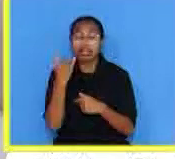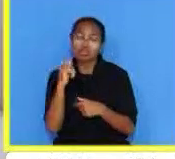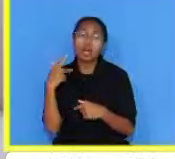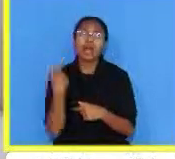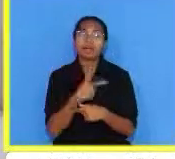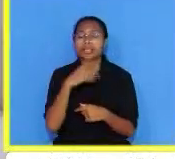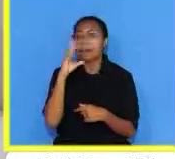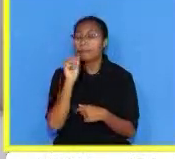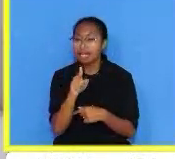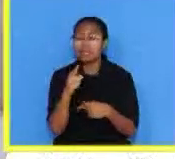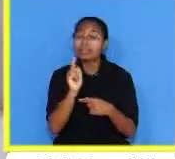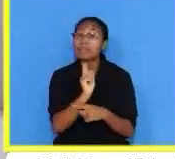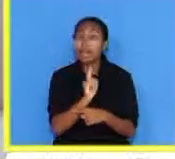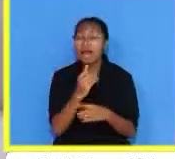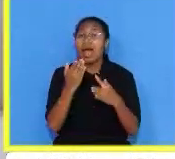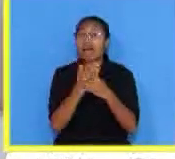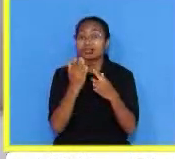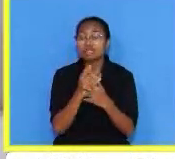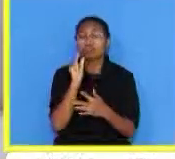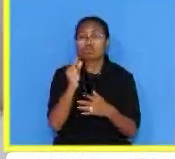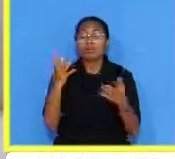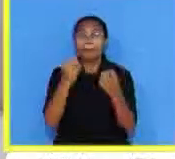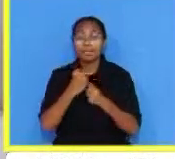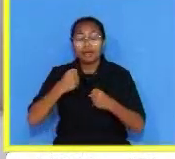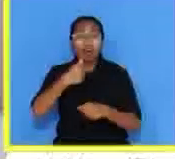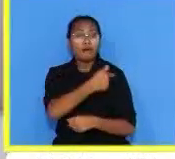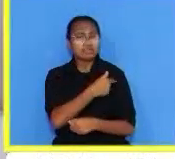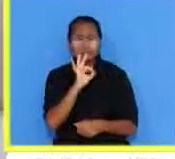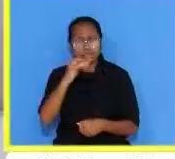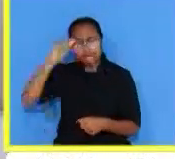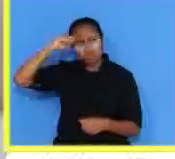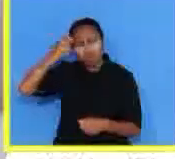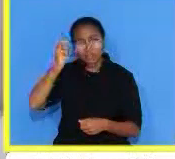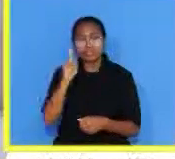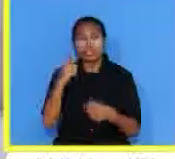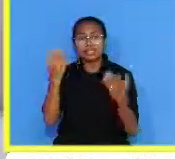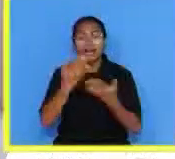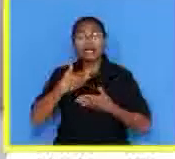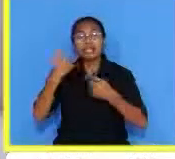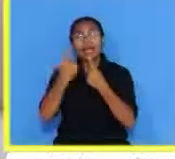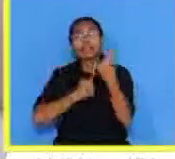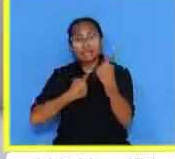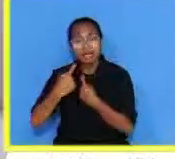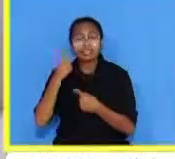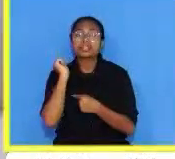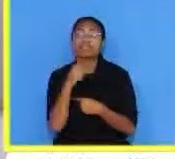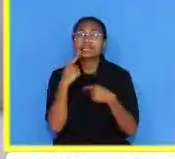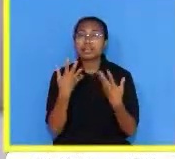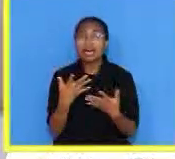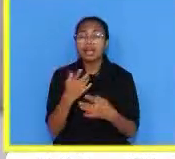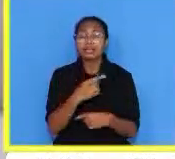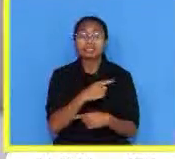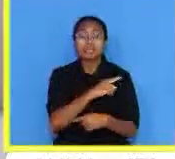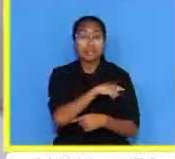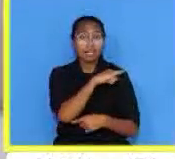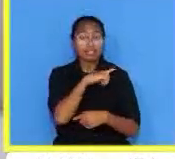sudah sampaikan, di mana akses untuk mendapatkan vaksin itu tidak sulit lagi. Jadi silahkan datang sehingga